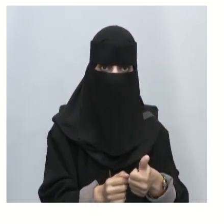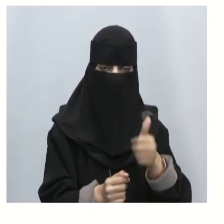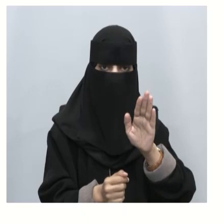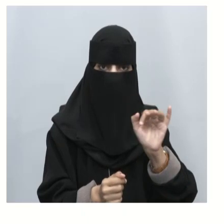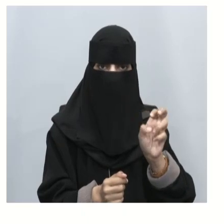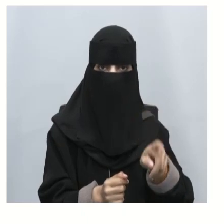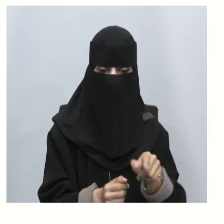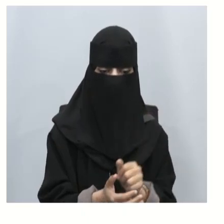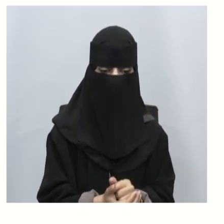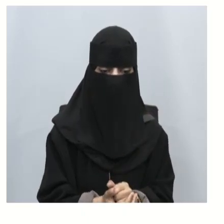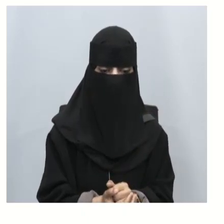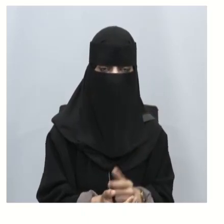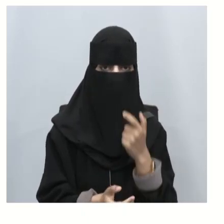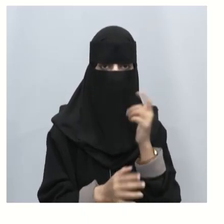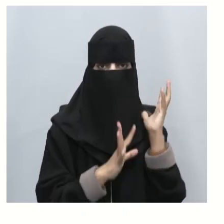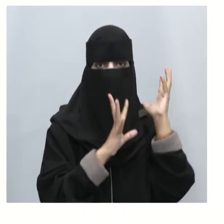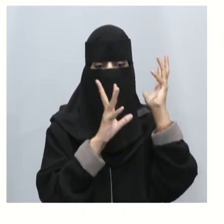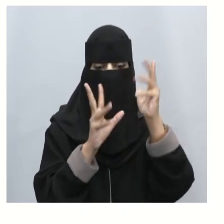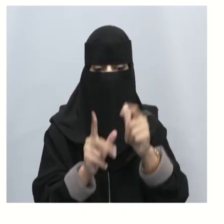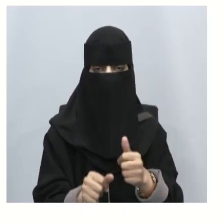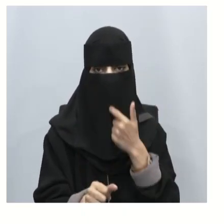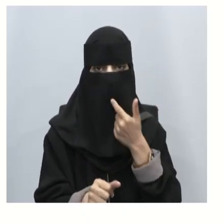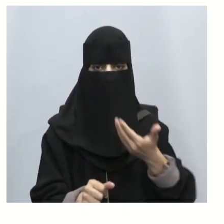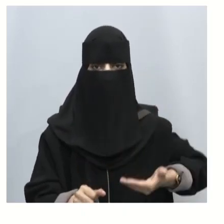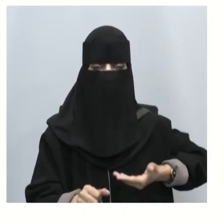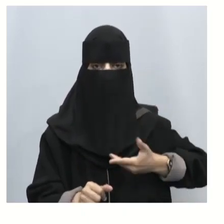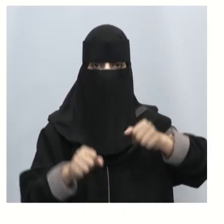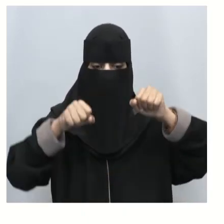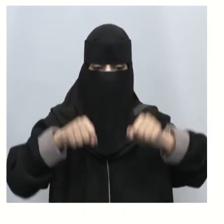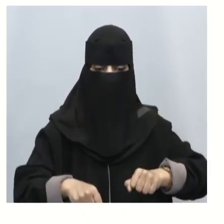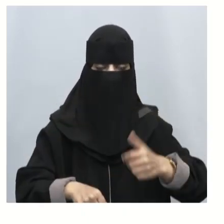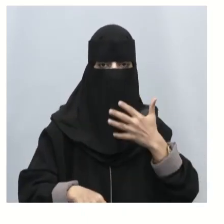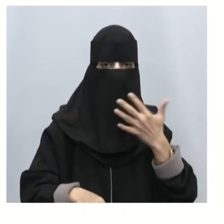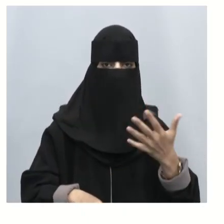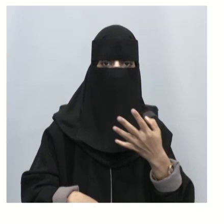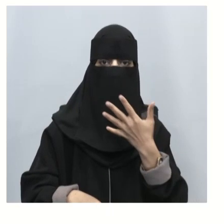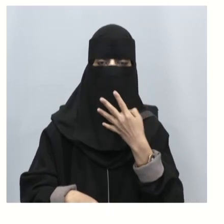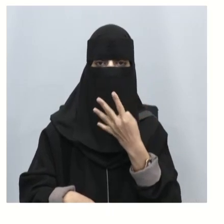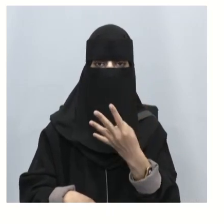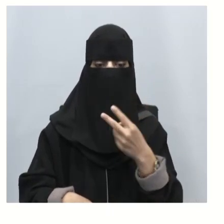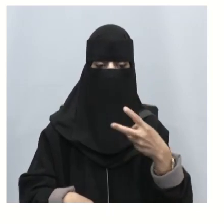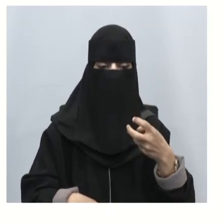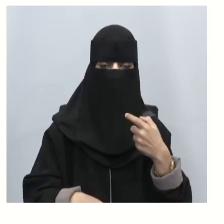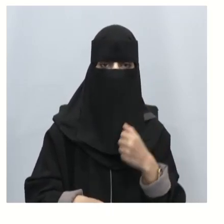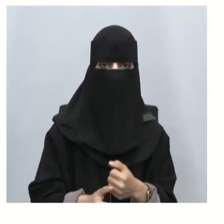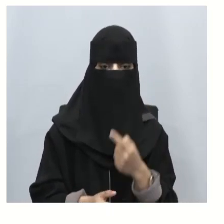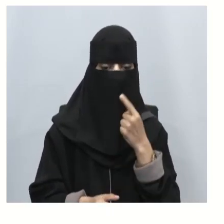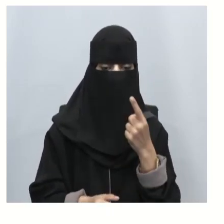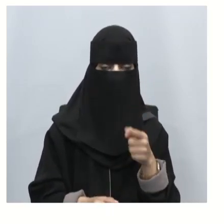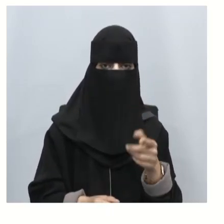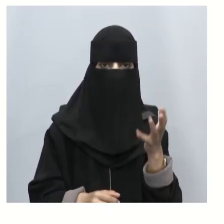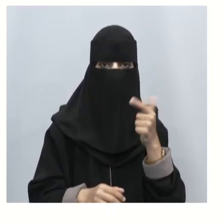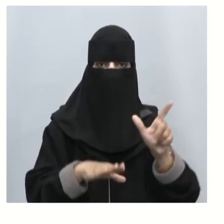الدوله العباسيه خلال ال524 عاما كم خليفه تناوب على حكم هذه